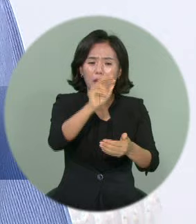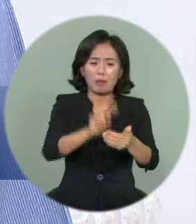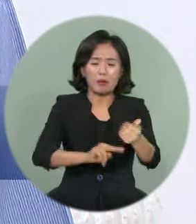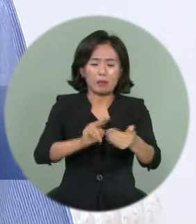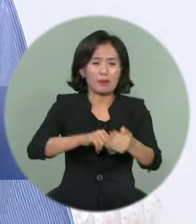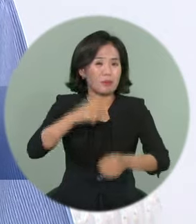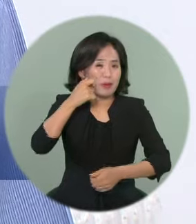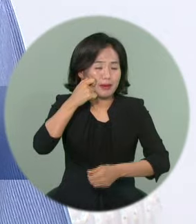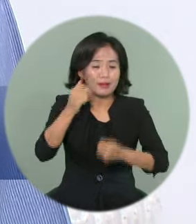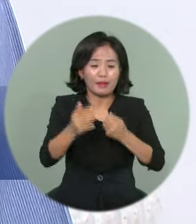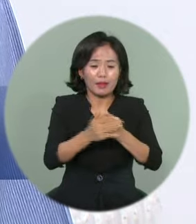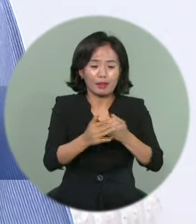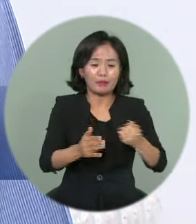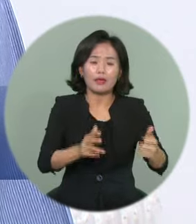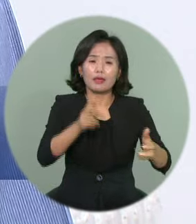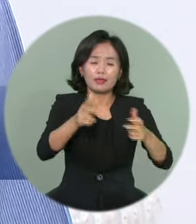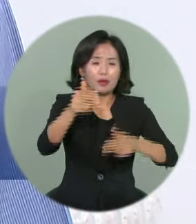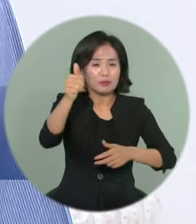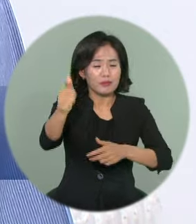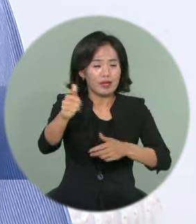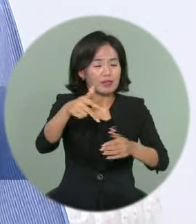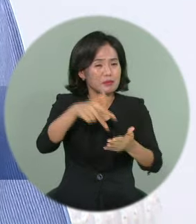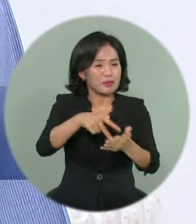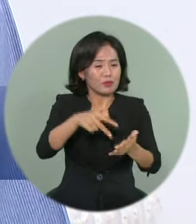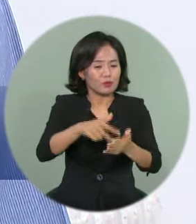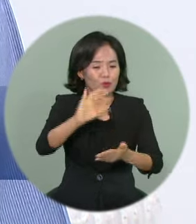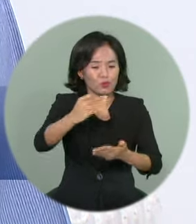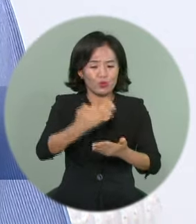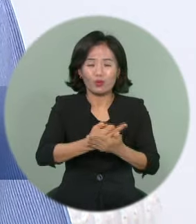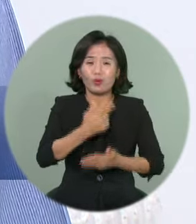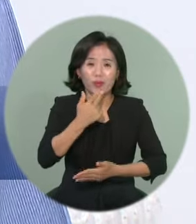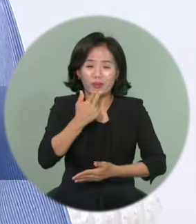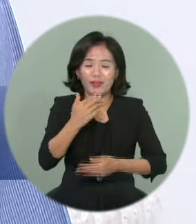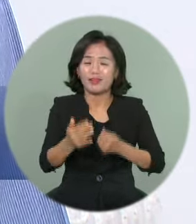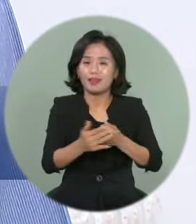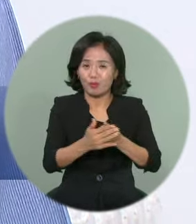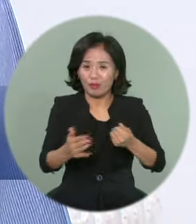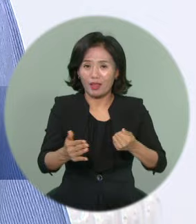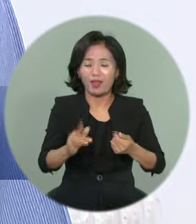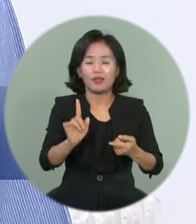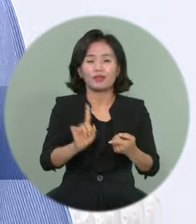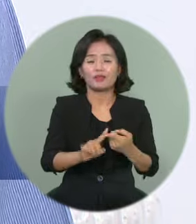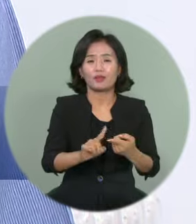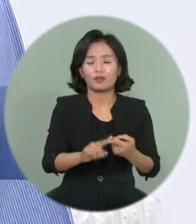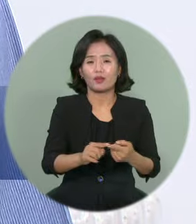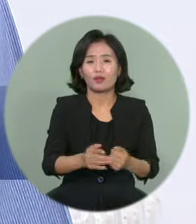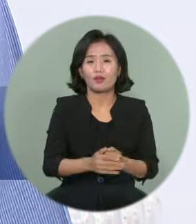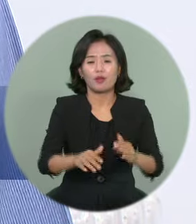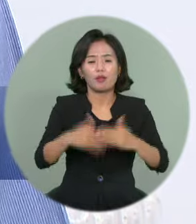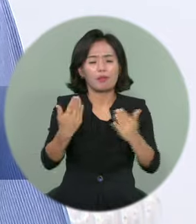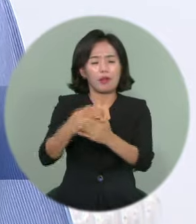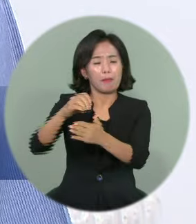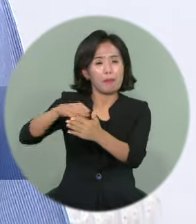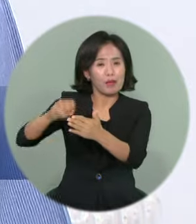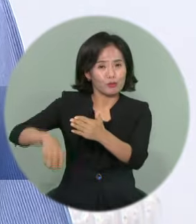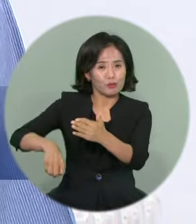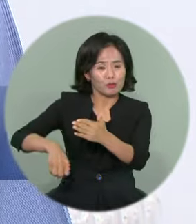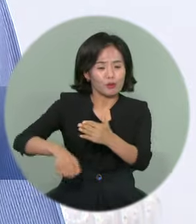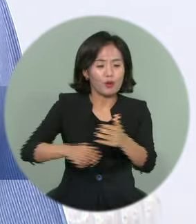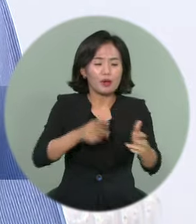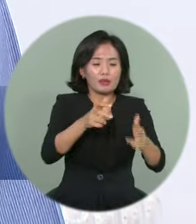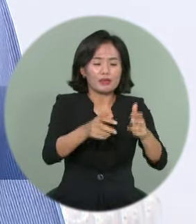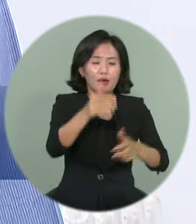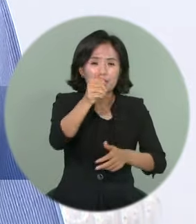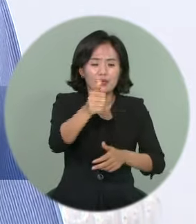때문에 사업자 측에서면 돈이 안되는 분들이에요 그래서이 부분을 털어 주는만큼 사업장의